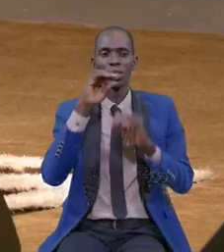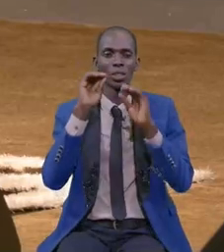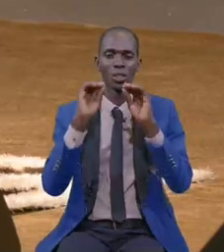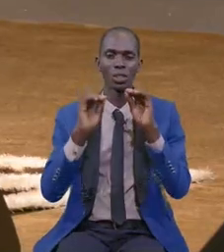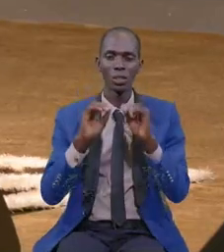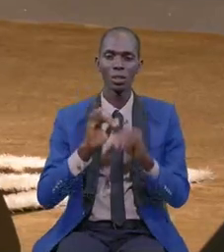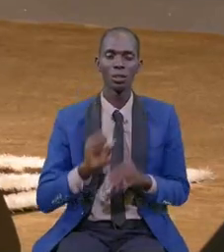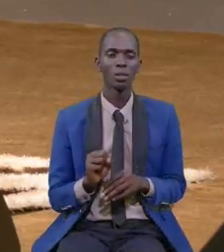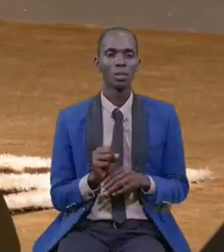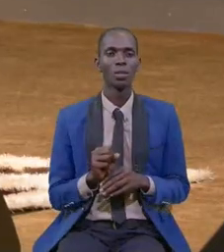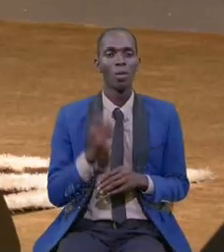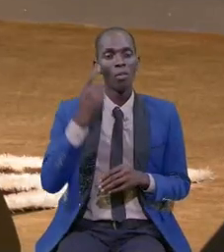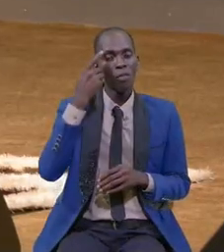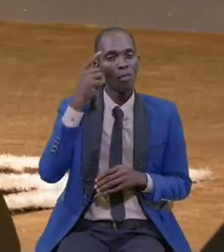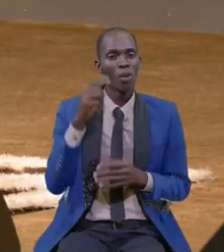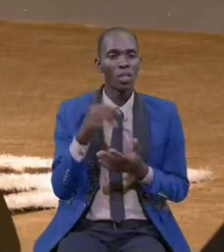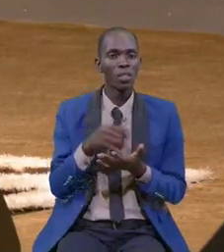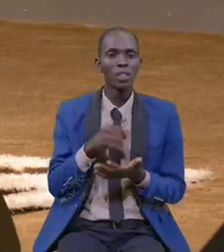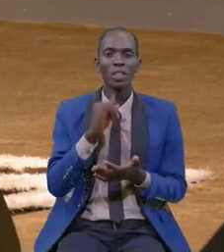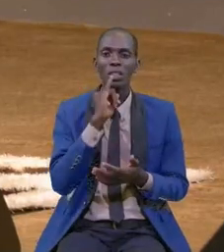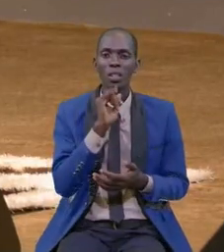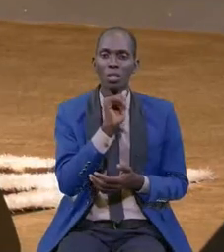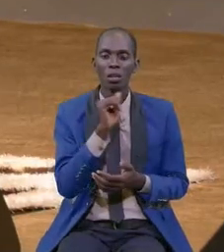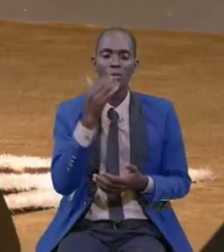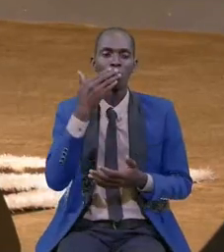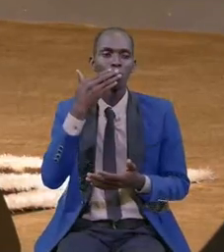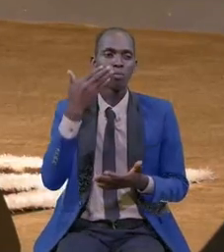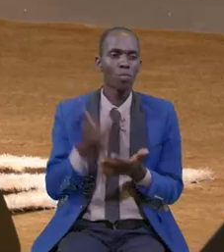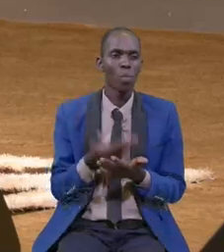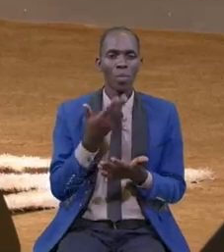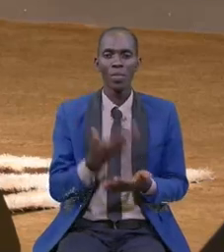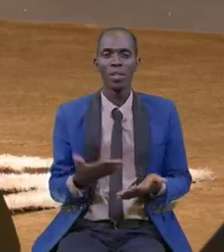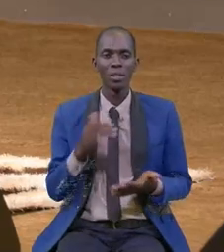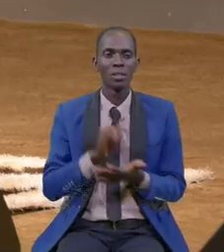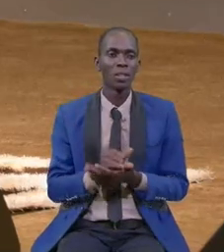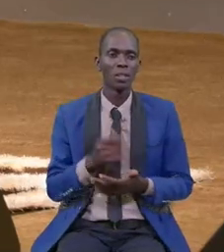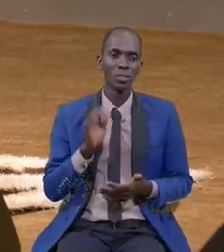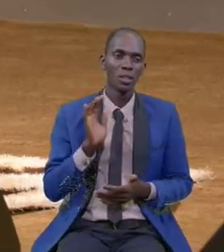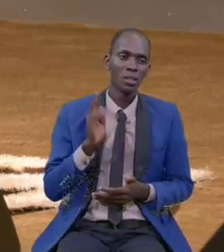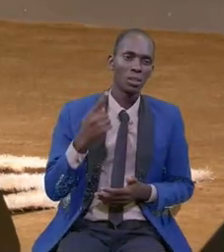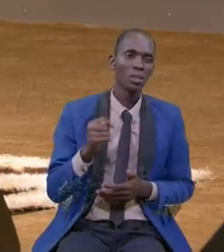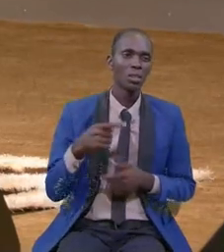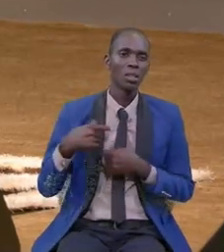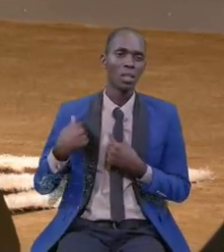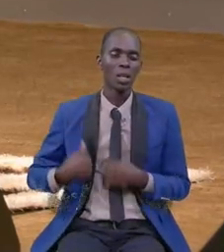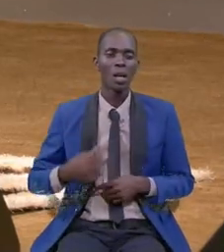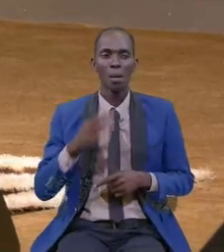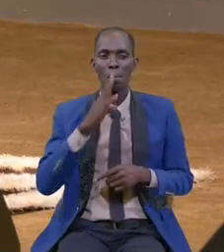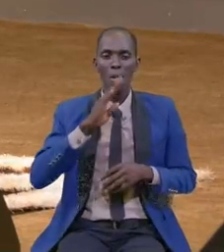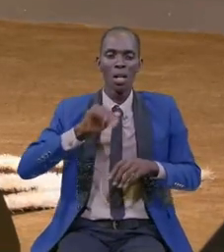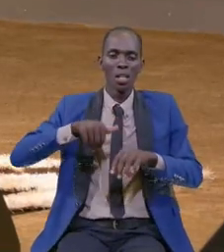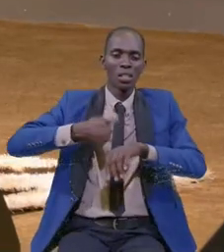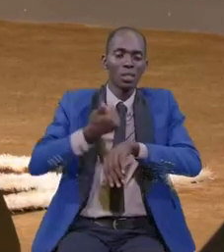étrangères car il est bon que le cœur soit taffermi par la